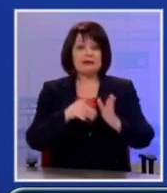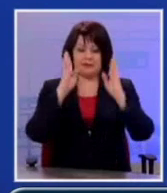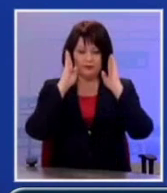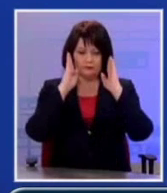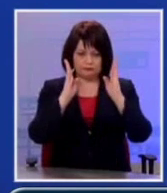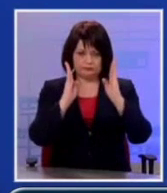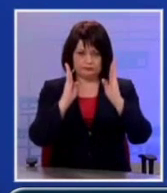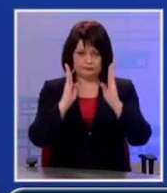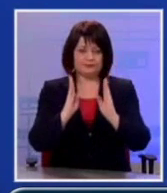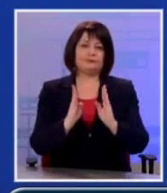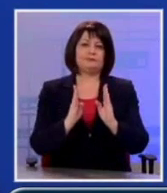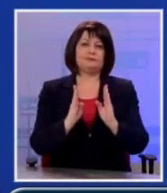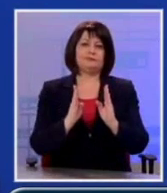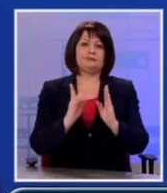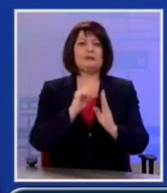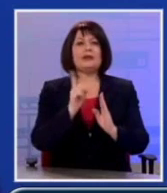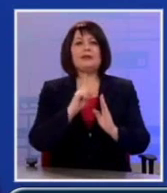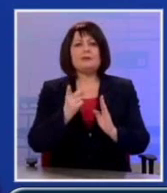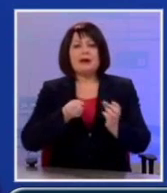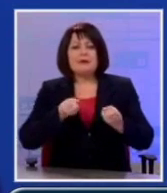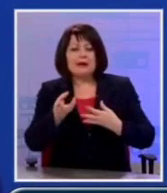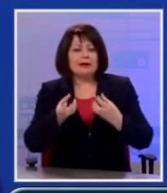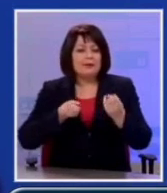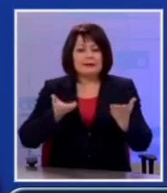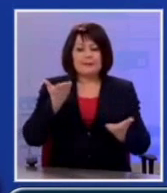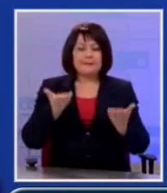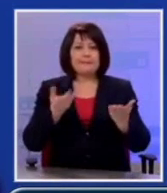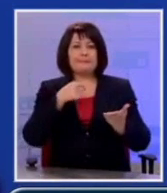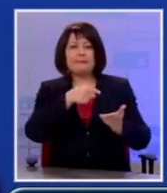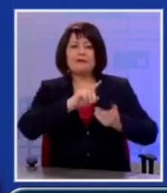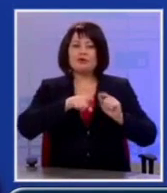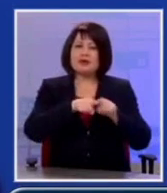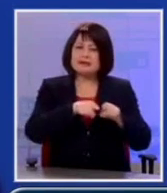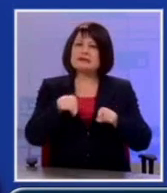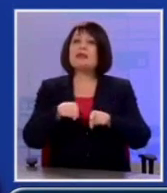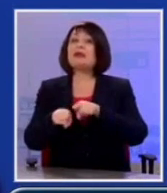απροσωπόληπτα και χωρίς να μετράμε και να ζυγίζουμε ποιον αφορούν.